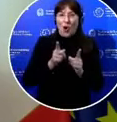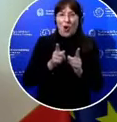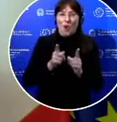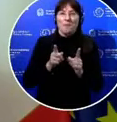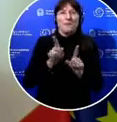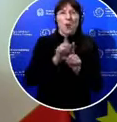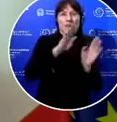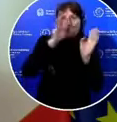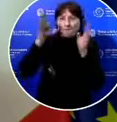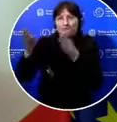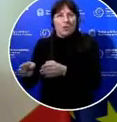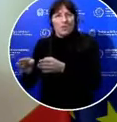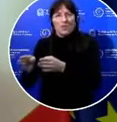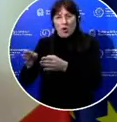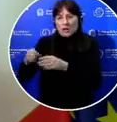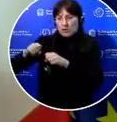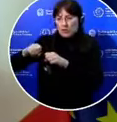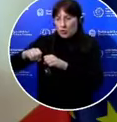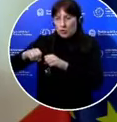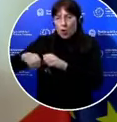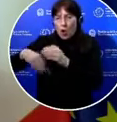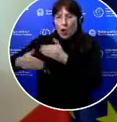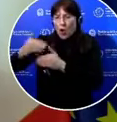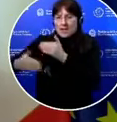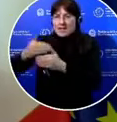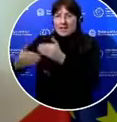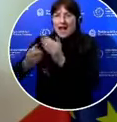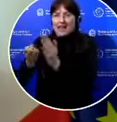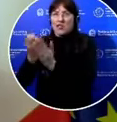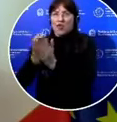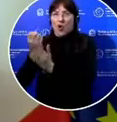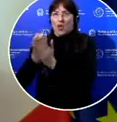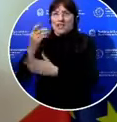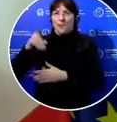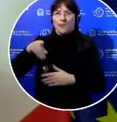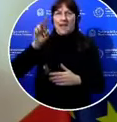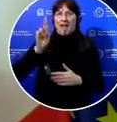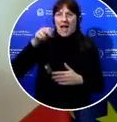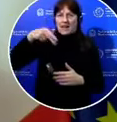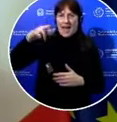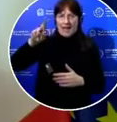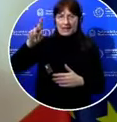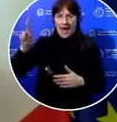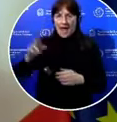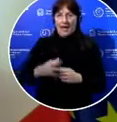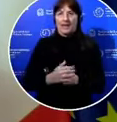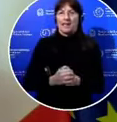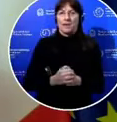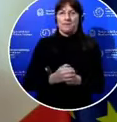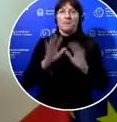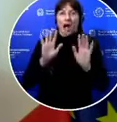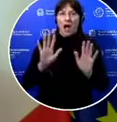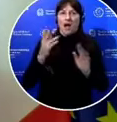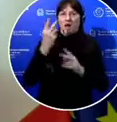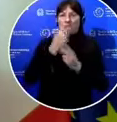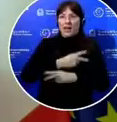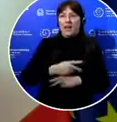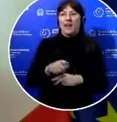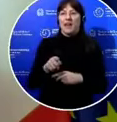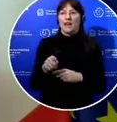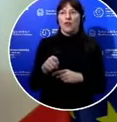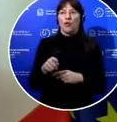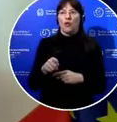corsa per mettere a terra le risorse del PNRR, ma sarebbe stato un grave errore nel momento in